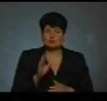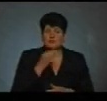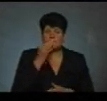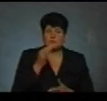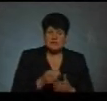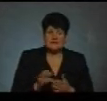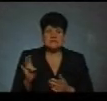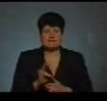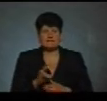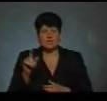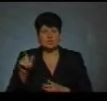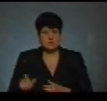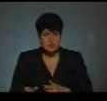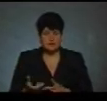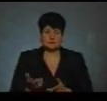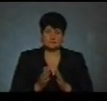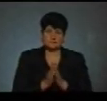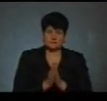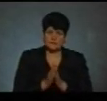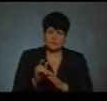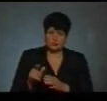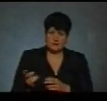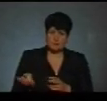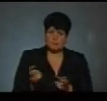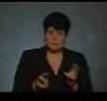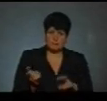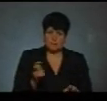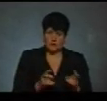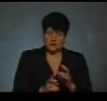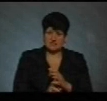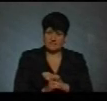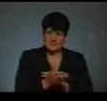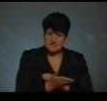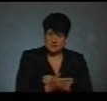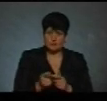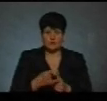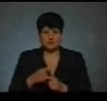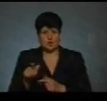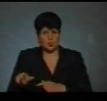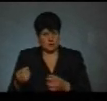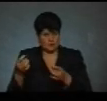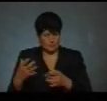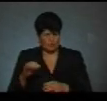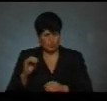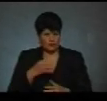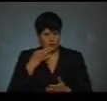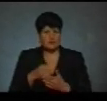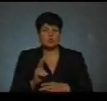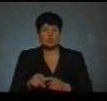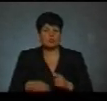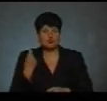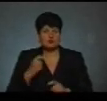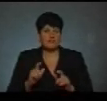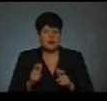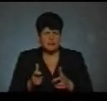Чи священнослужителі, які закликали людей заходити до церкви, чи віряни також можуть відповідати, які порушили карантин та